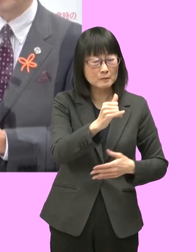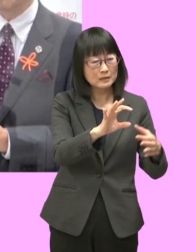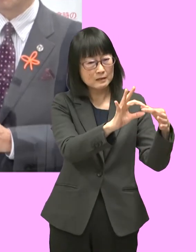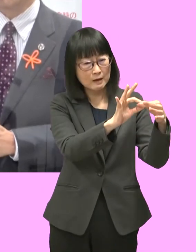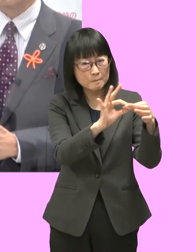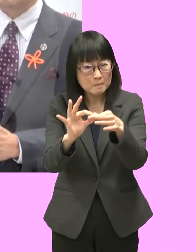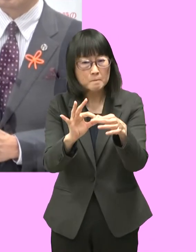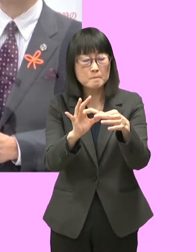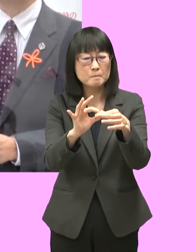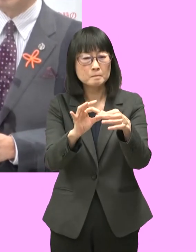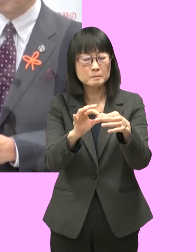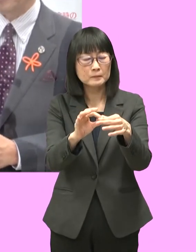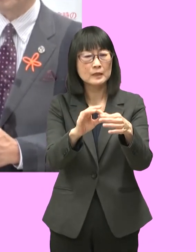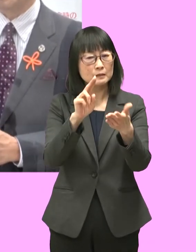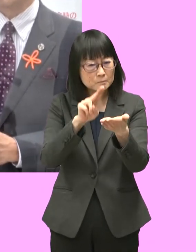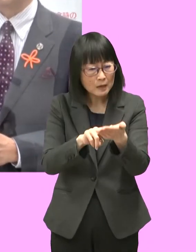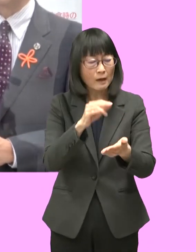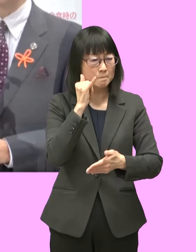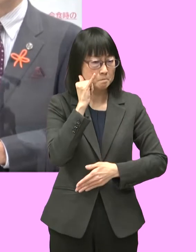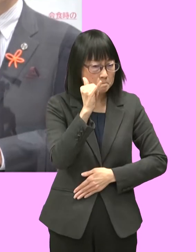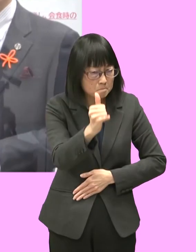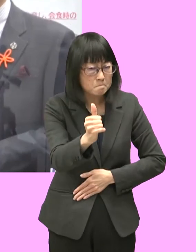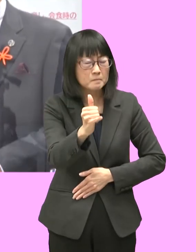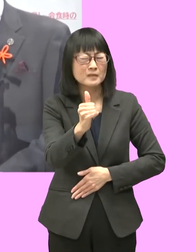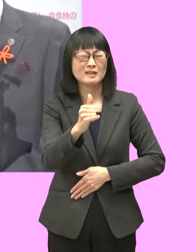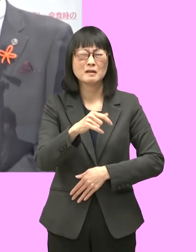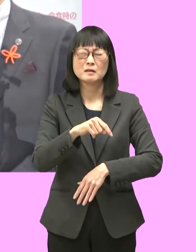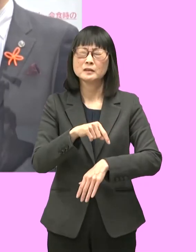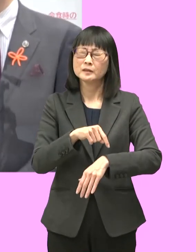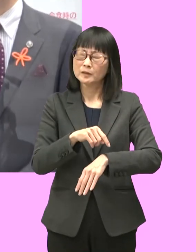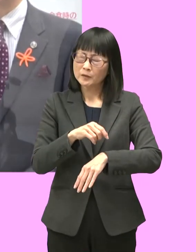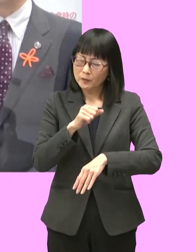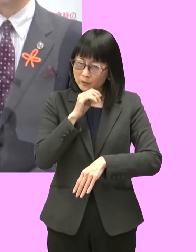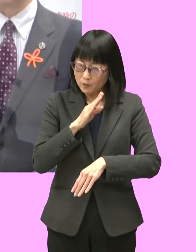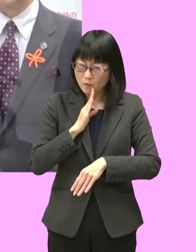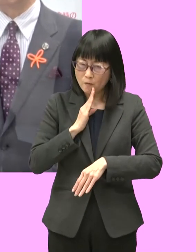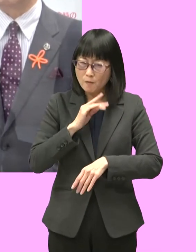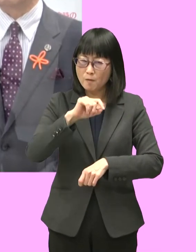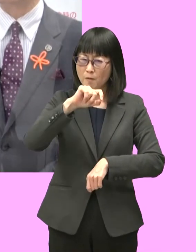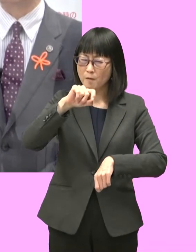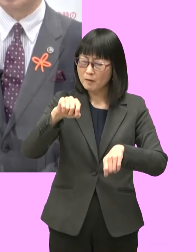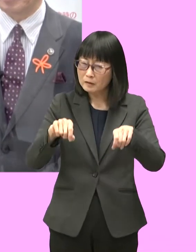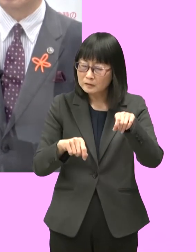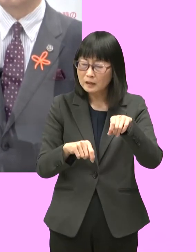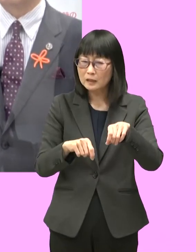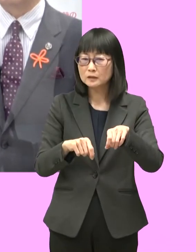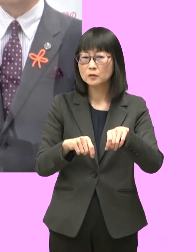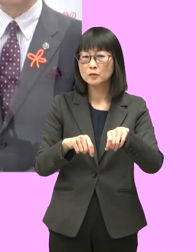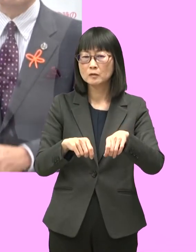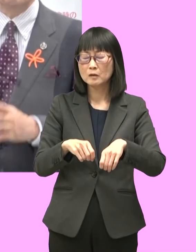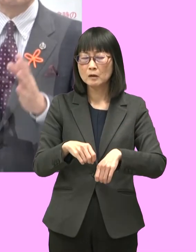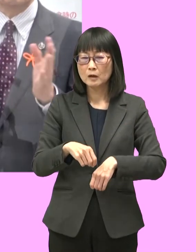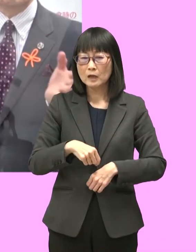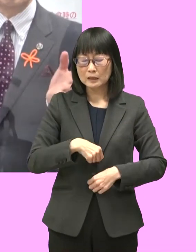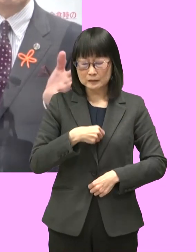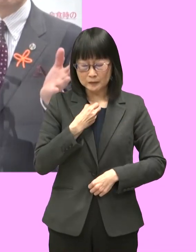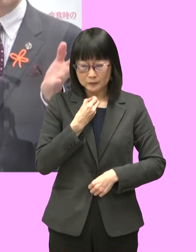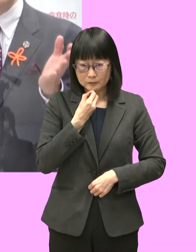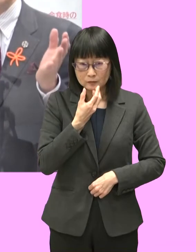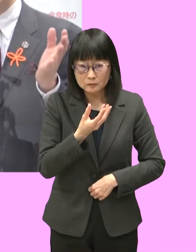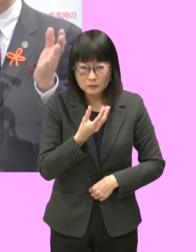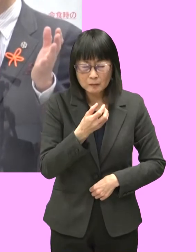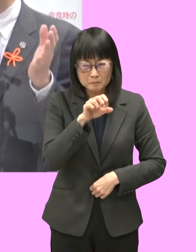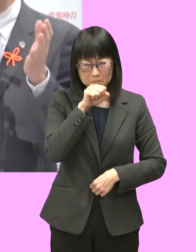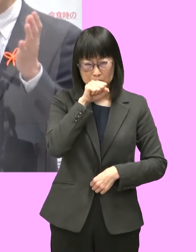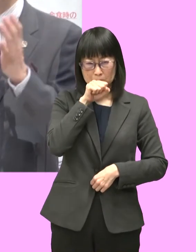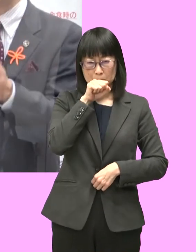ですね。結構大変です。中にはなかなか言っていただけない方もいたりもしますん でそういうのにも保